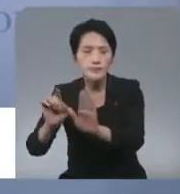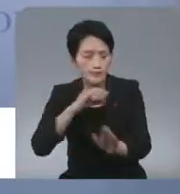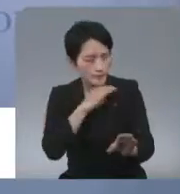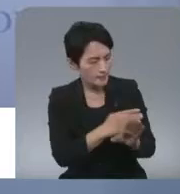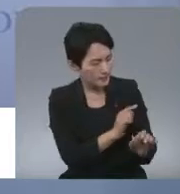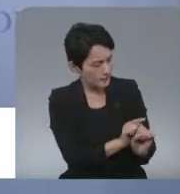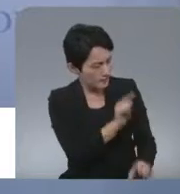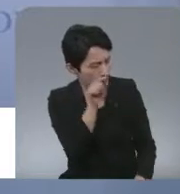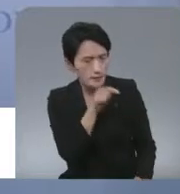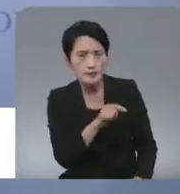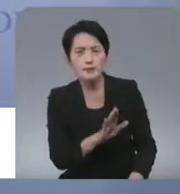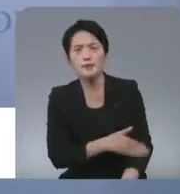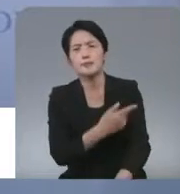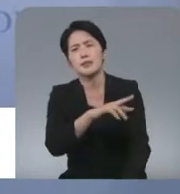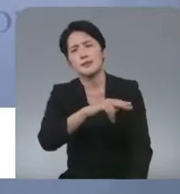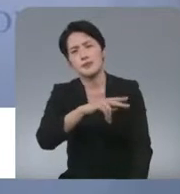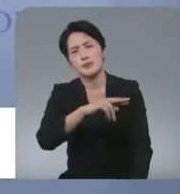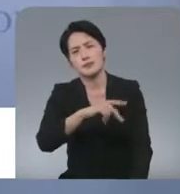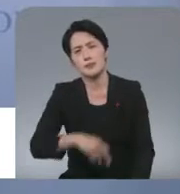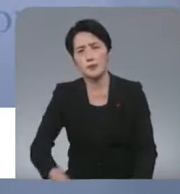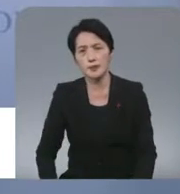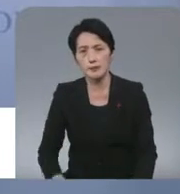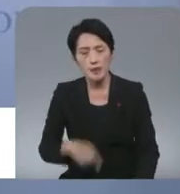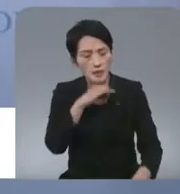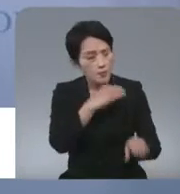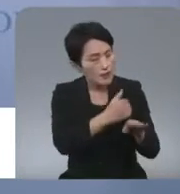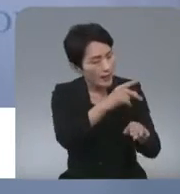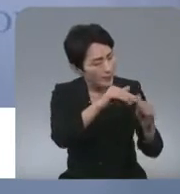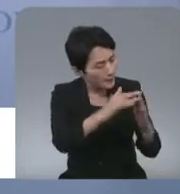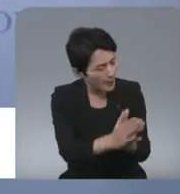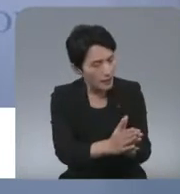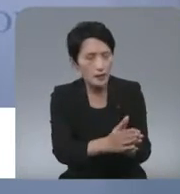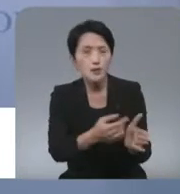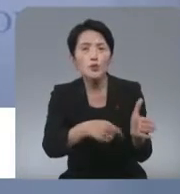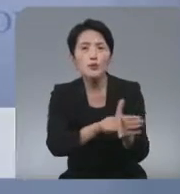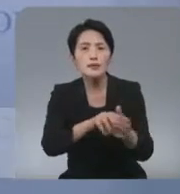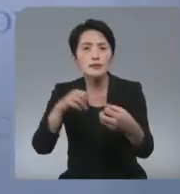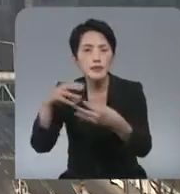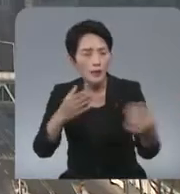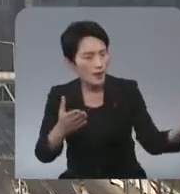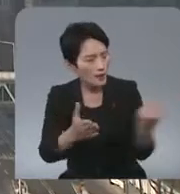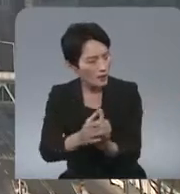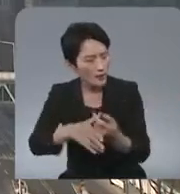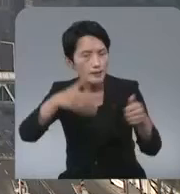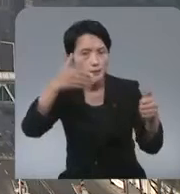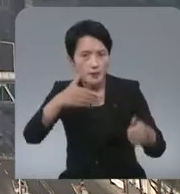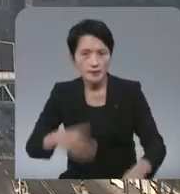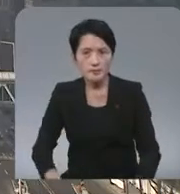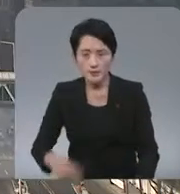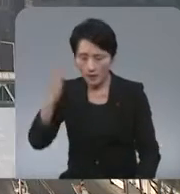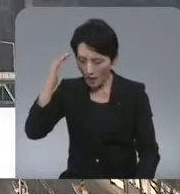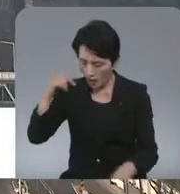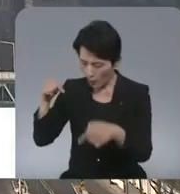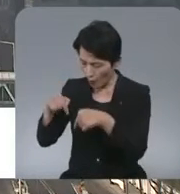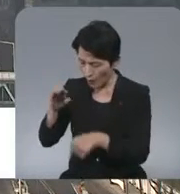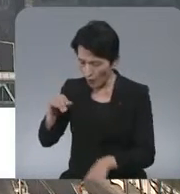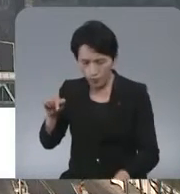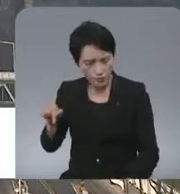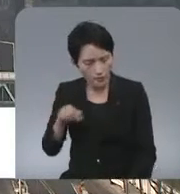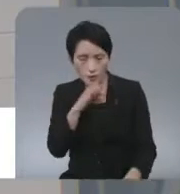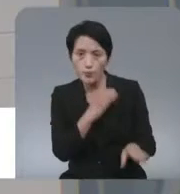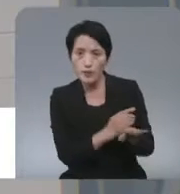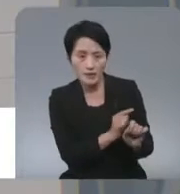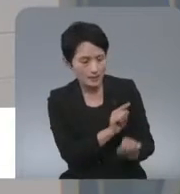баллистических ракет нарушает резолюции совбеза оон представляя собой серьезную угрозу миру и безопасности в